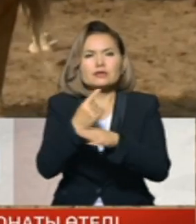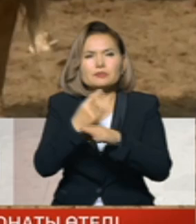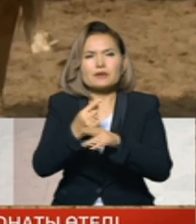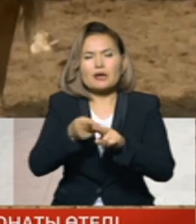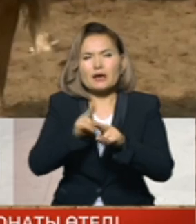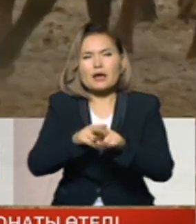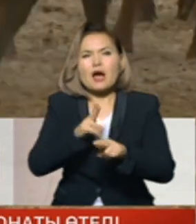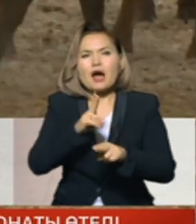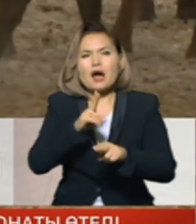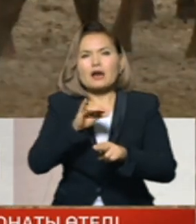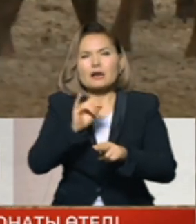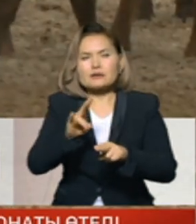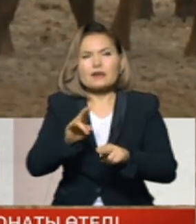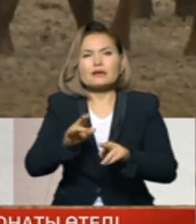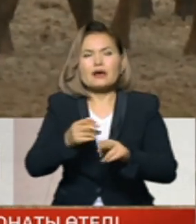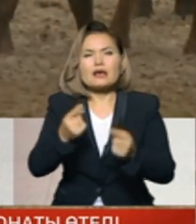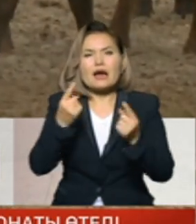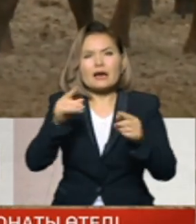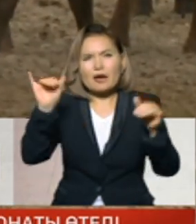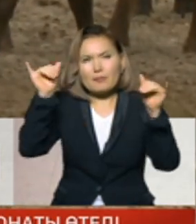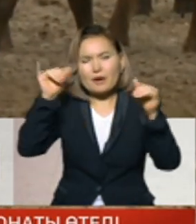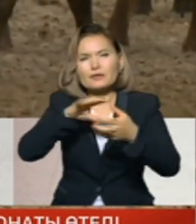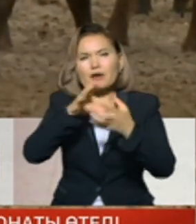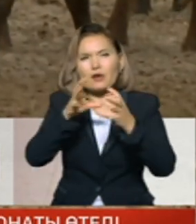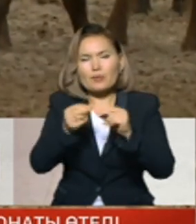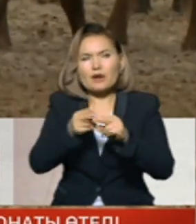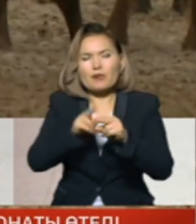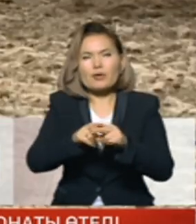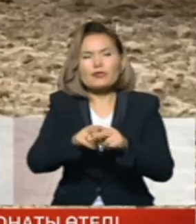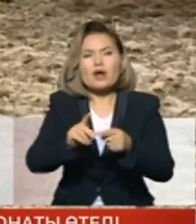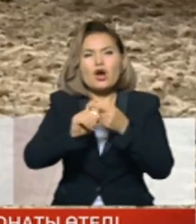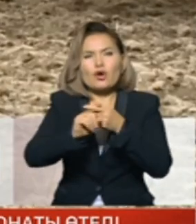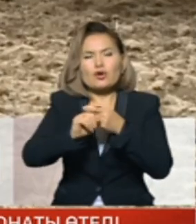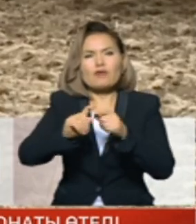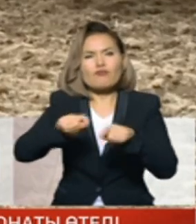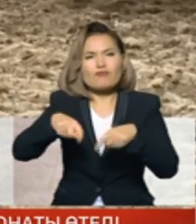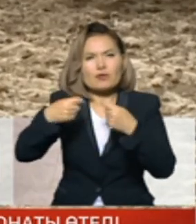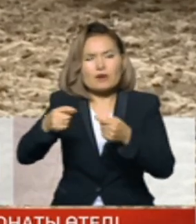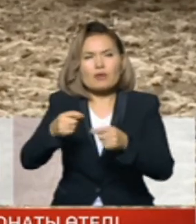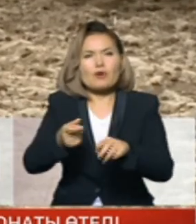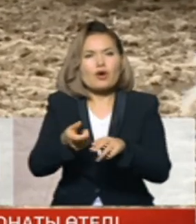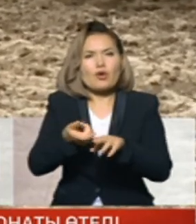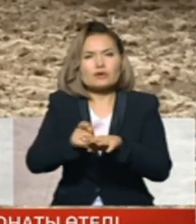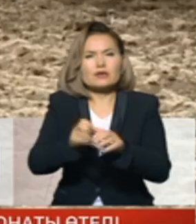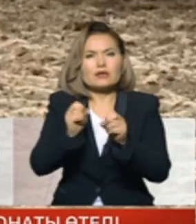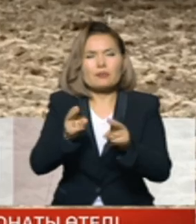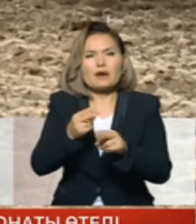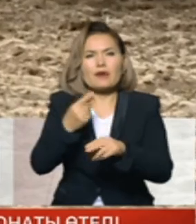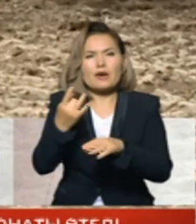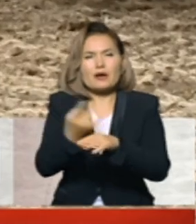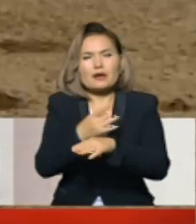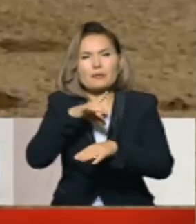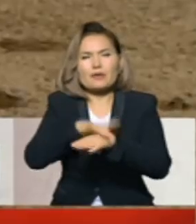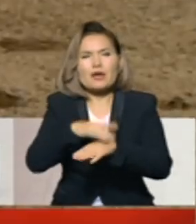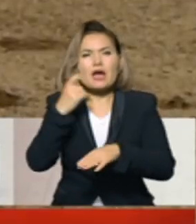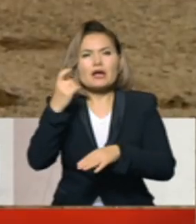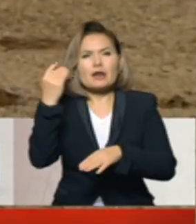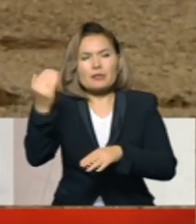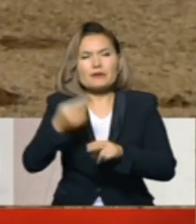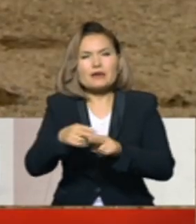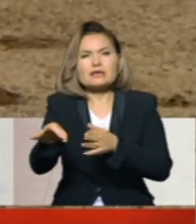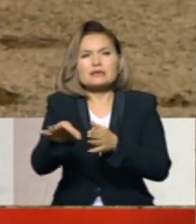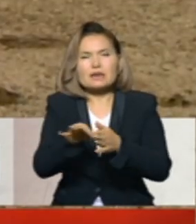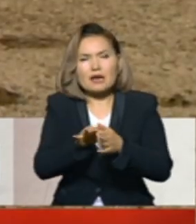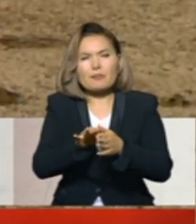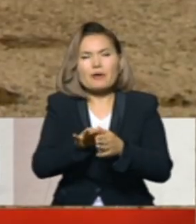салынады. Қарасан, тек ірі қарамалға топырақ арқылы жұғатын бұлшық ет ауруы. Қауіпті індетті алғаш анықтаған шару иесі